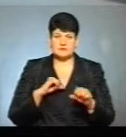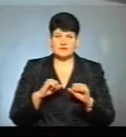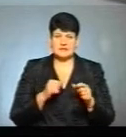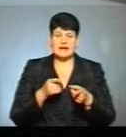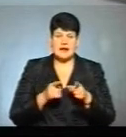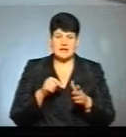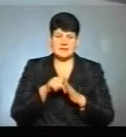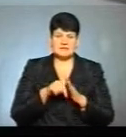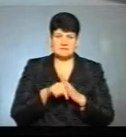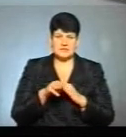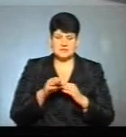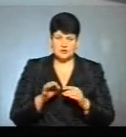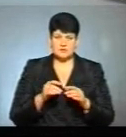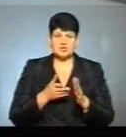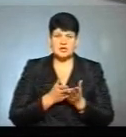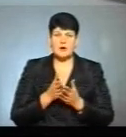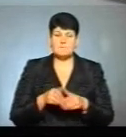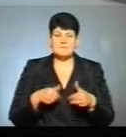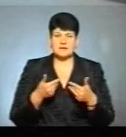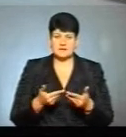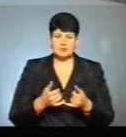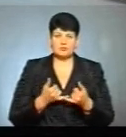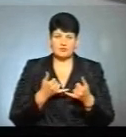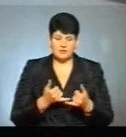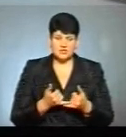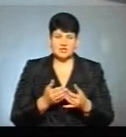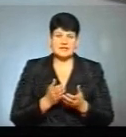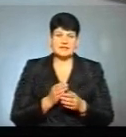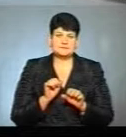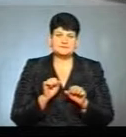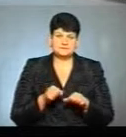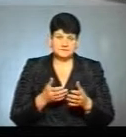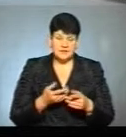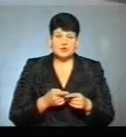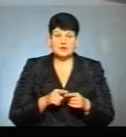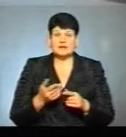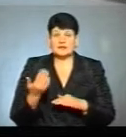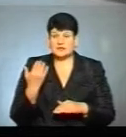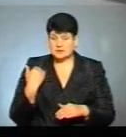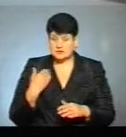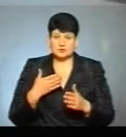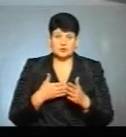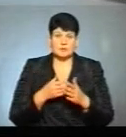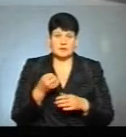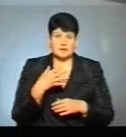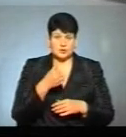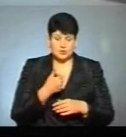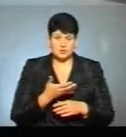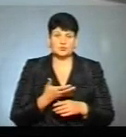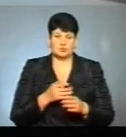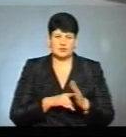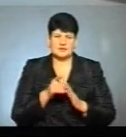реальним змістом, шляхом передачі як повноважень, так і реального ресурсу. Тобто до цього часу, починаючи з 2015 року, зусилля